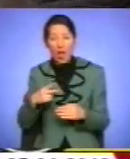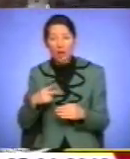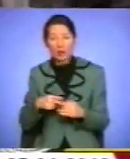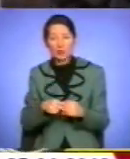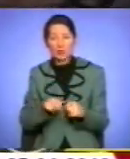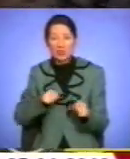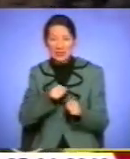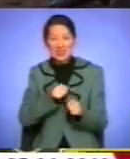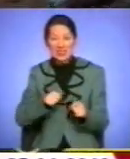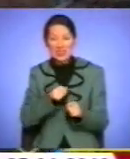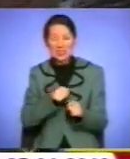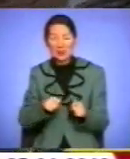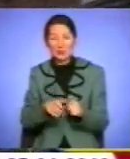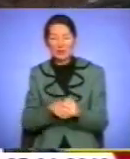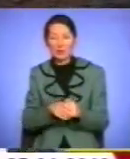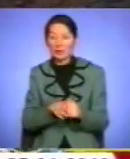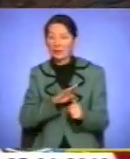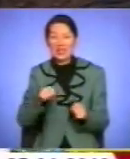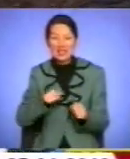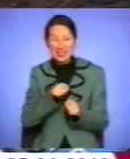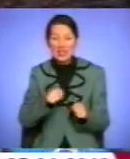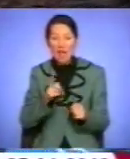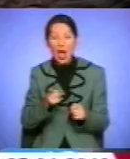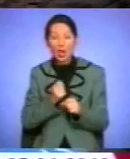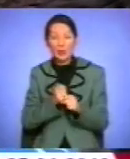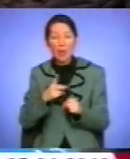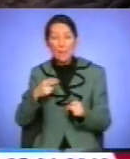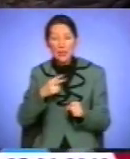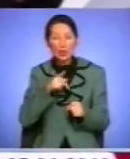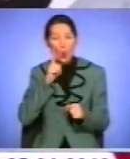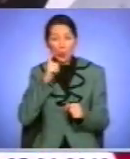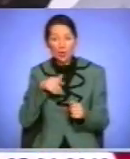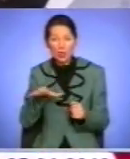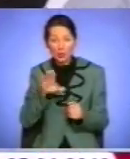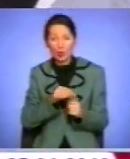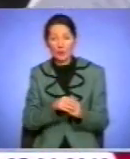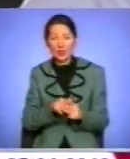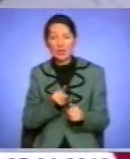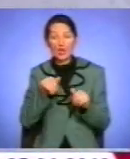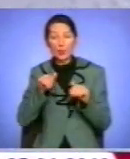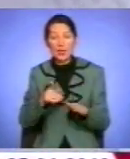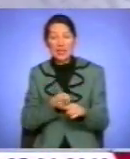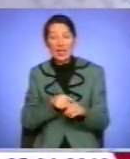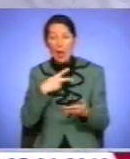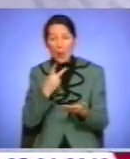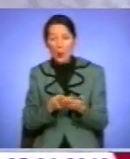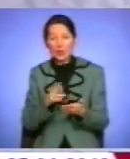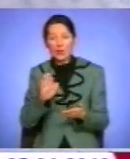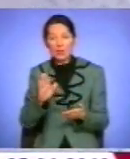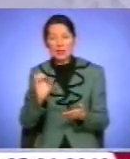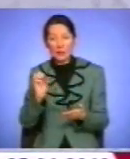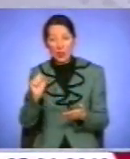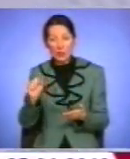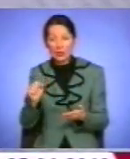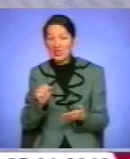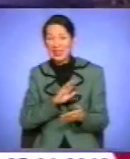зрізати 9 дерев і липу. Не зрізати, а підрізку зробити. Обмоложення і все. Із розпорядженням, яке показує Василь Степанович,